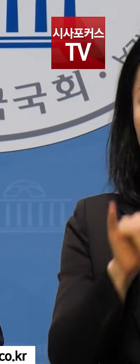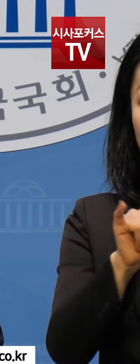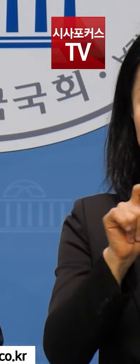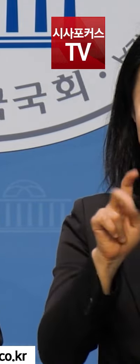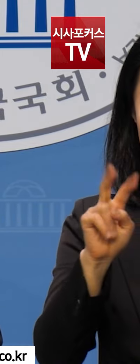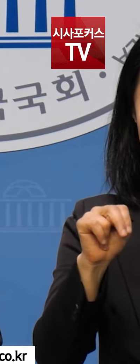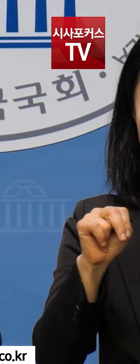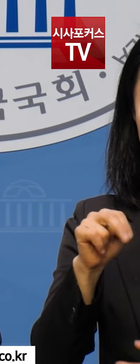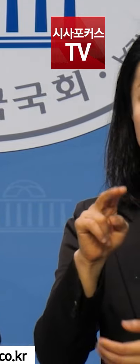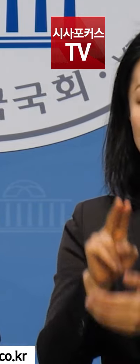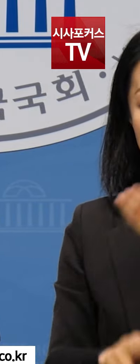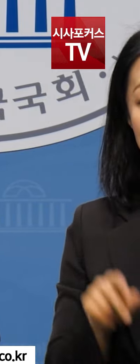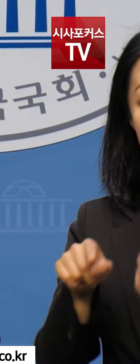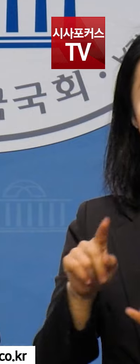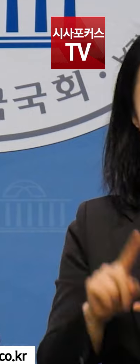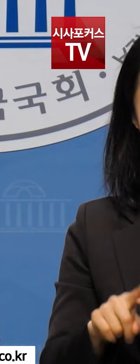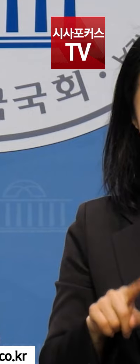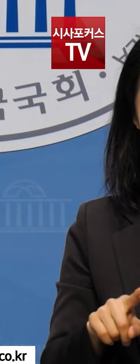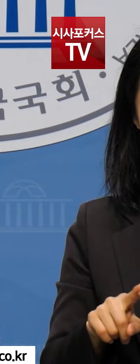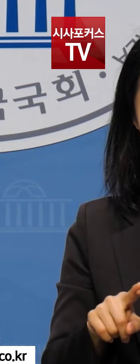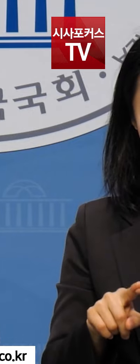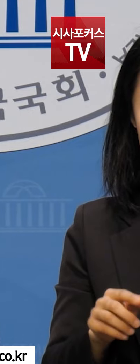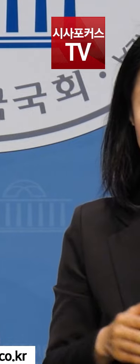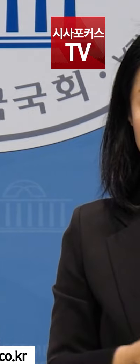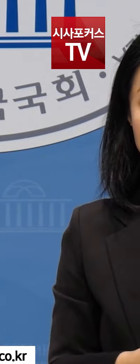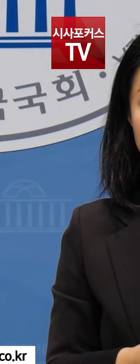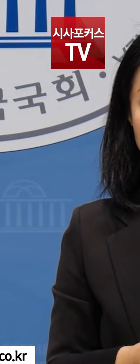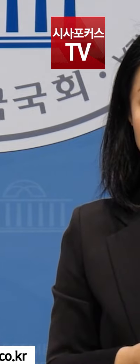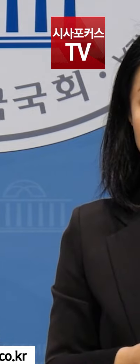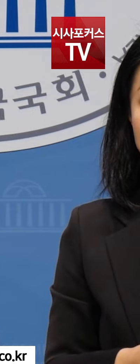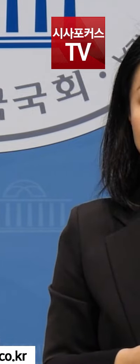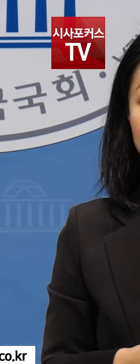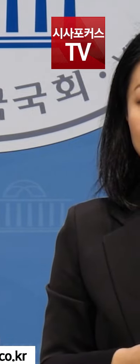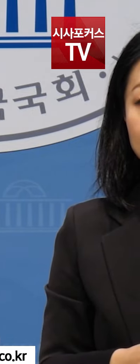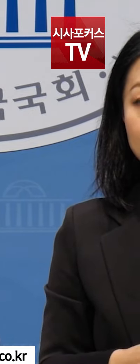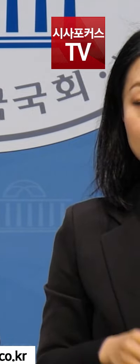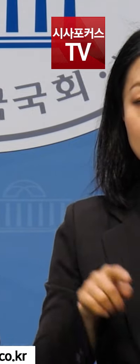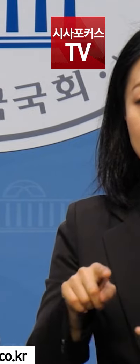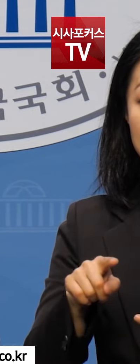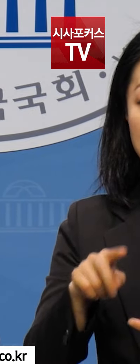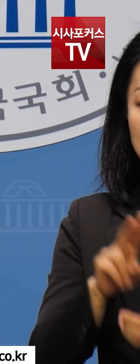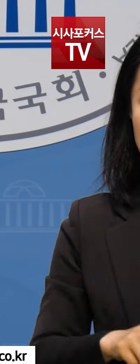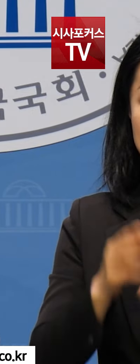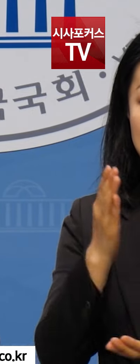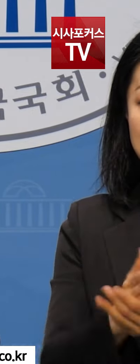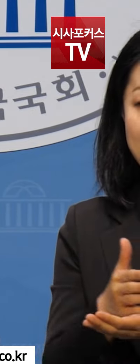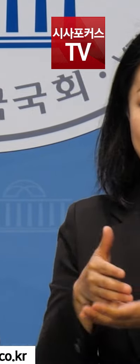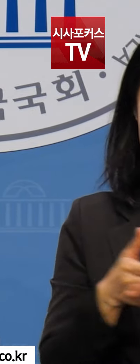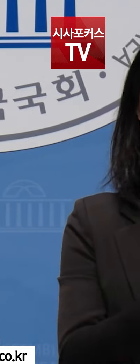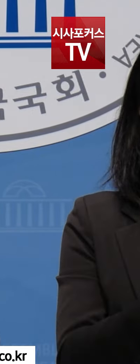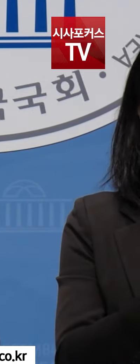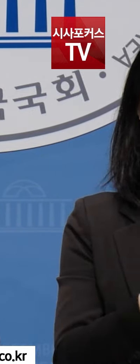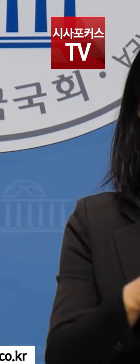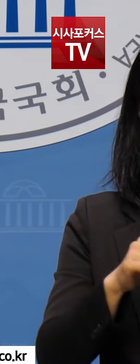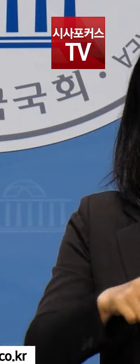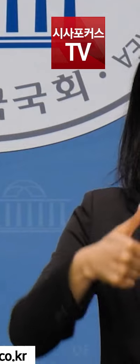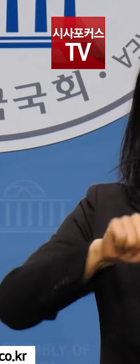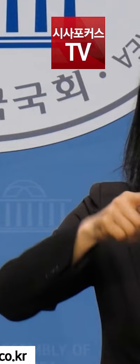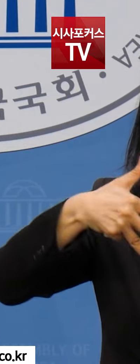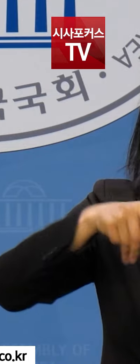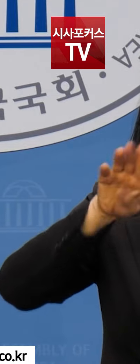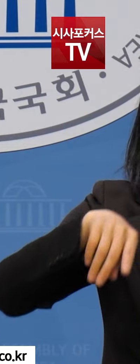YTN 매각과 관련 서울 고법의 가처분 결정문은 본안 심판이 아닌 가처분에 대한 결정이고